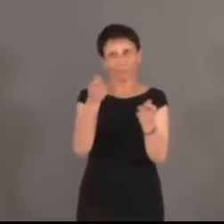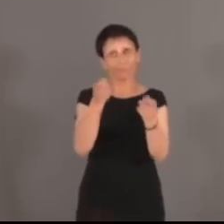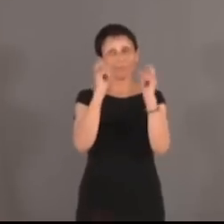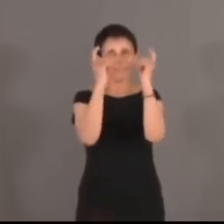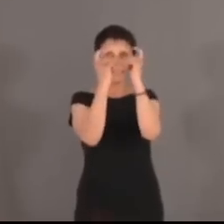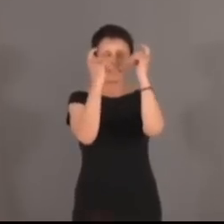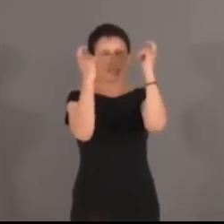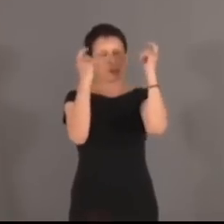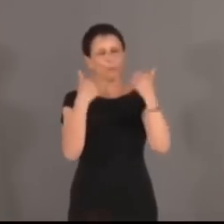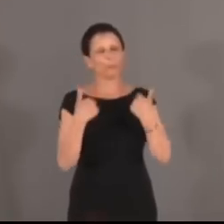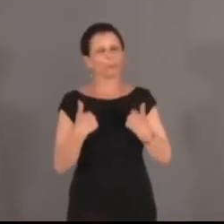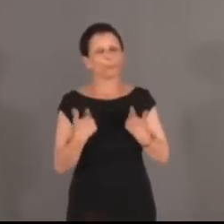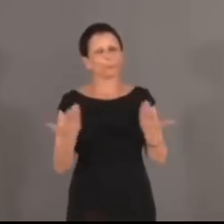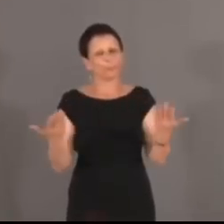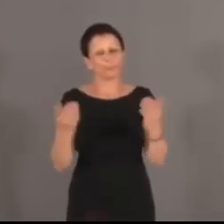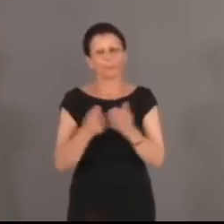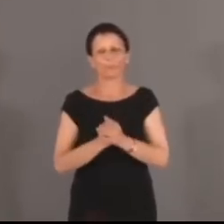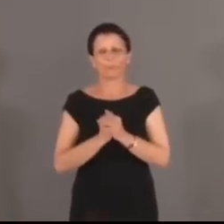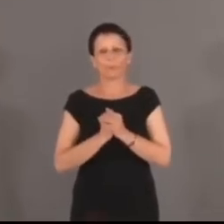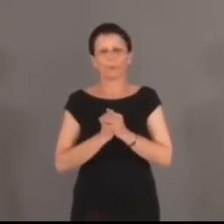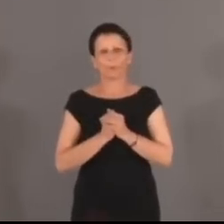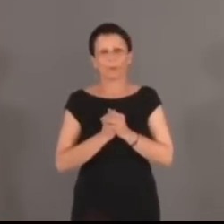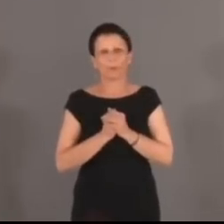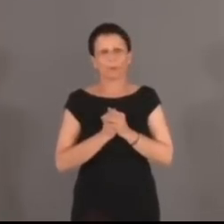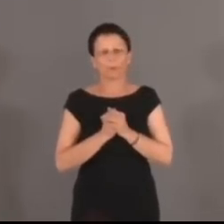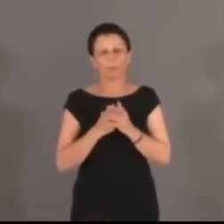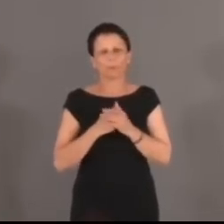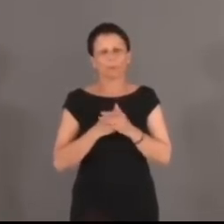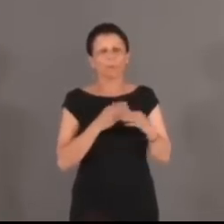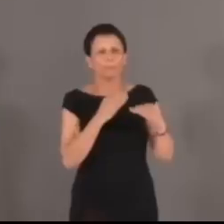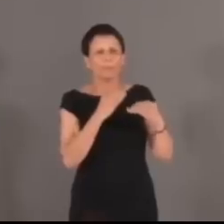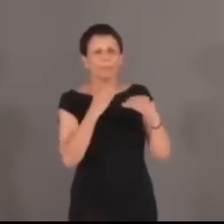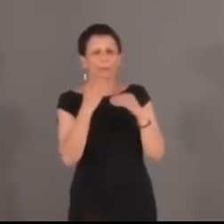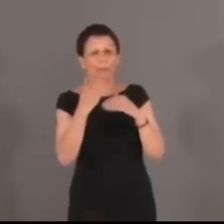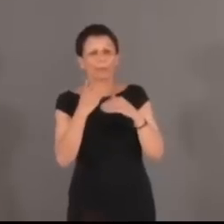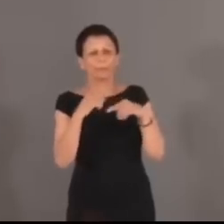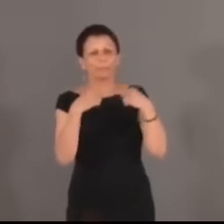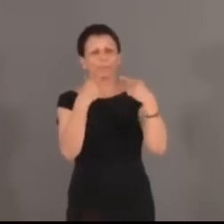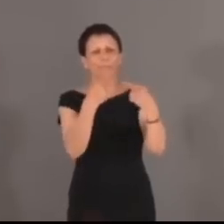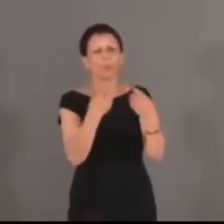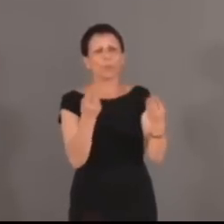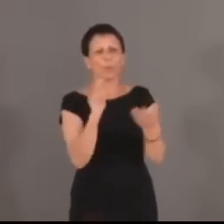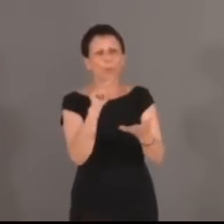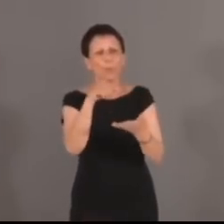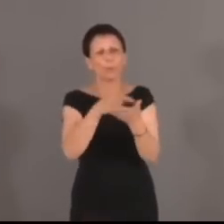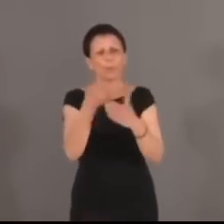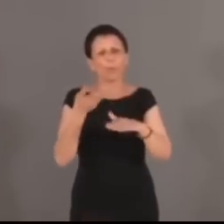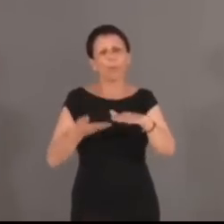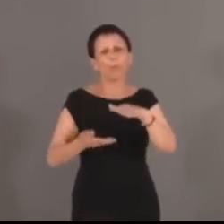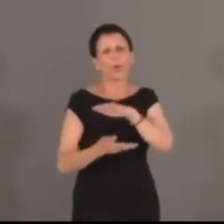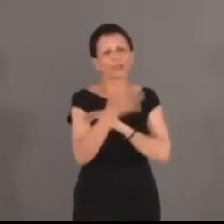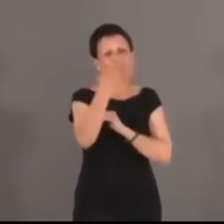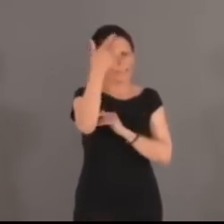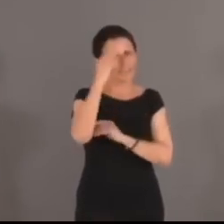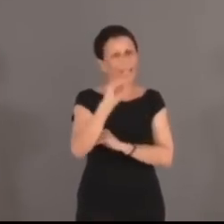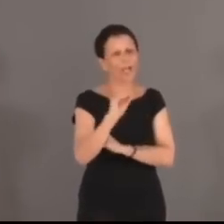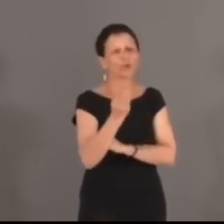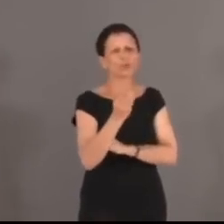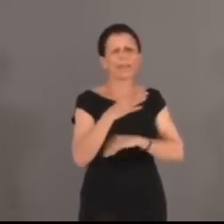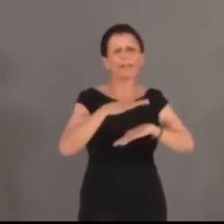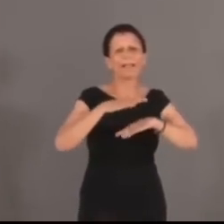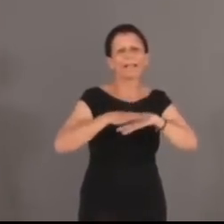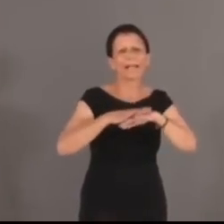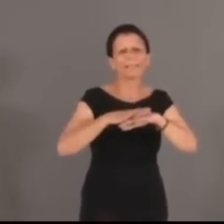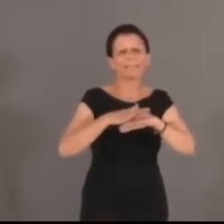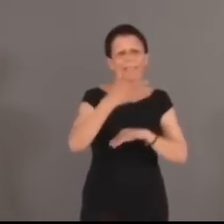je suis allé prendre un sandwich à la boulangerie de Saint-Joseph. Vous vous souvenez? Le quartier de Saint-Joseph. Vous avez